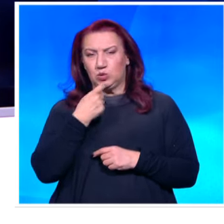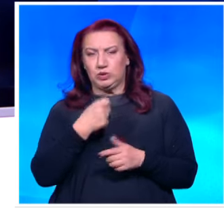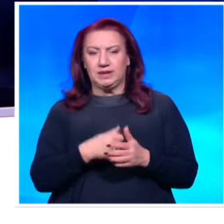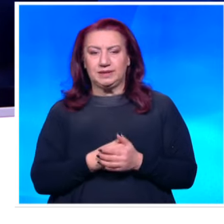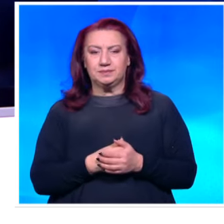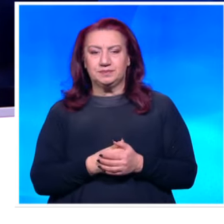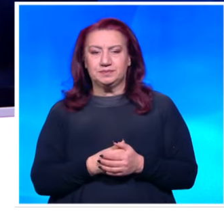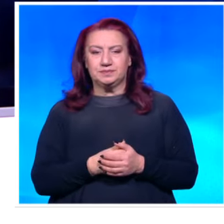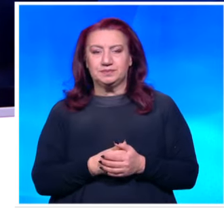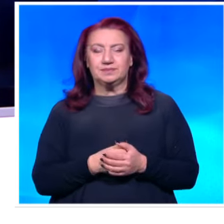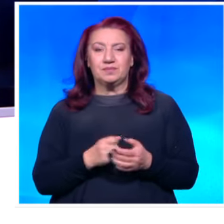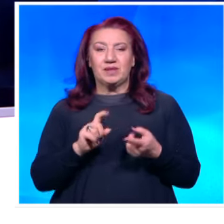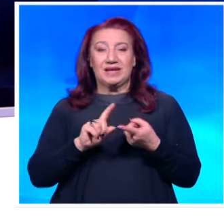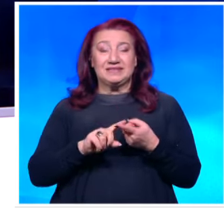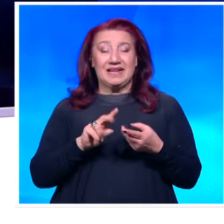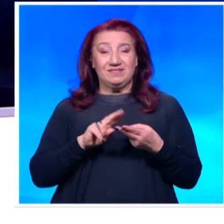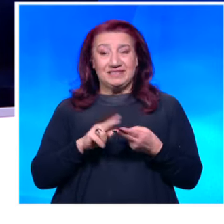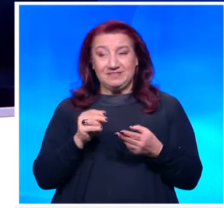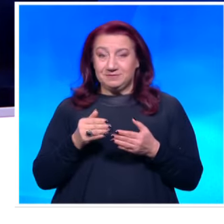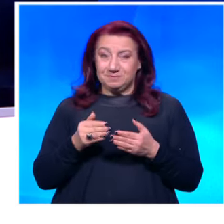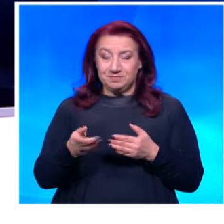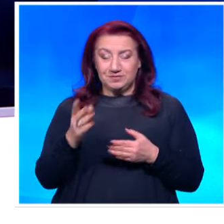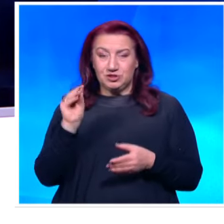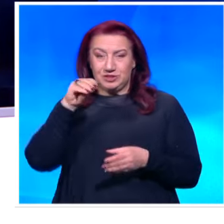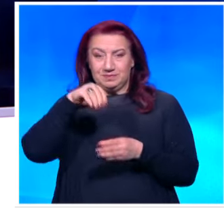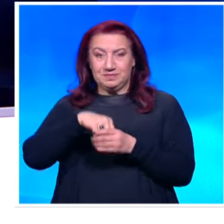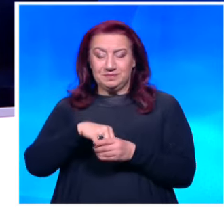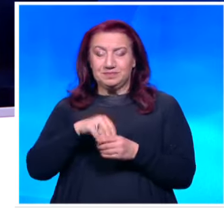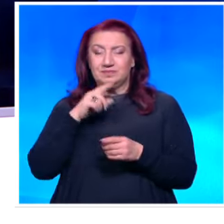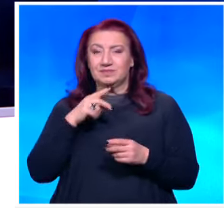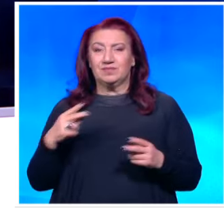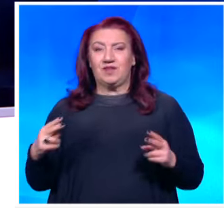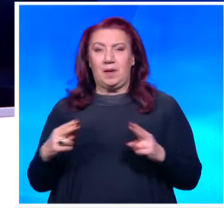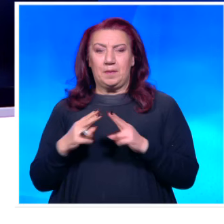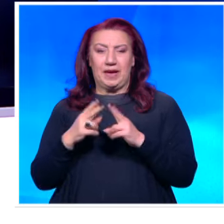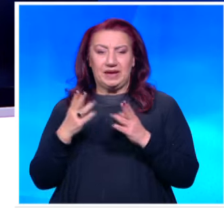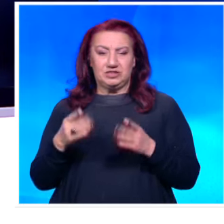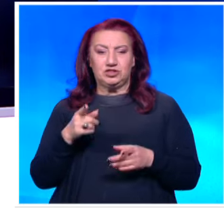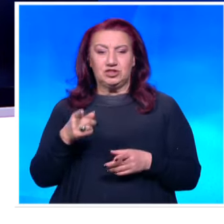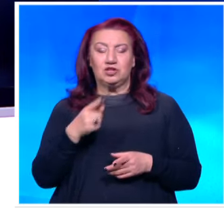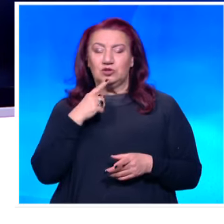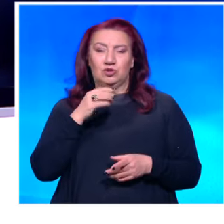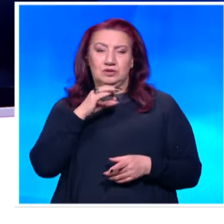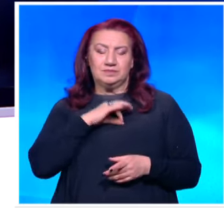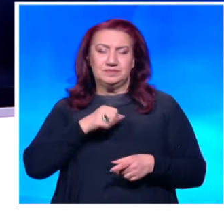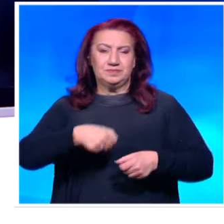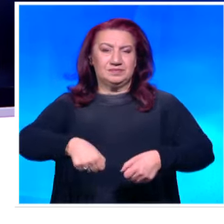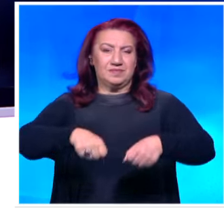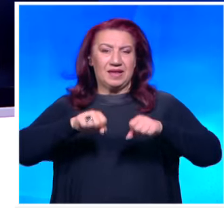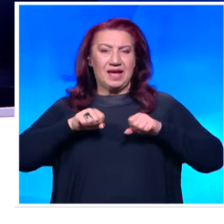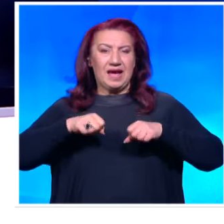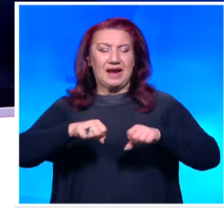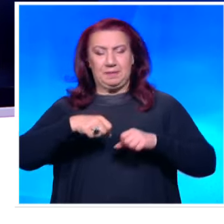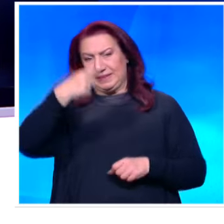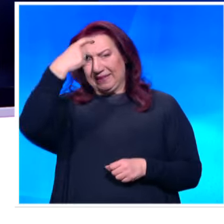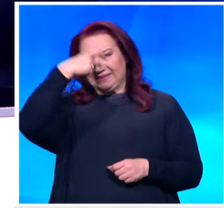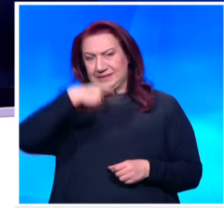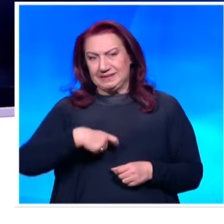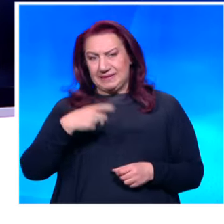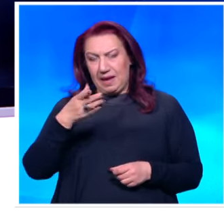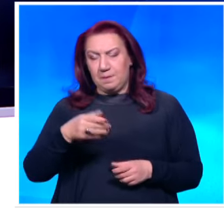Кристиан Василев на крачка от игрите в Париж. Той се класира за финала на скиф на Европейската олимпийска квалификация по гребане в Сегет. За да участва